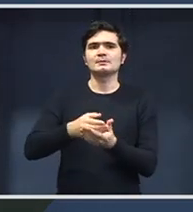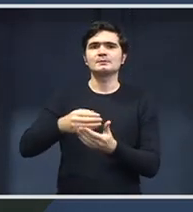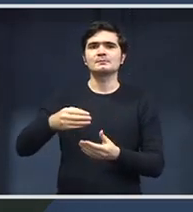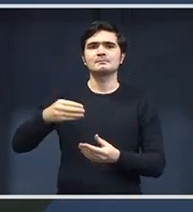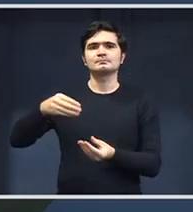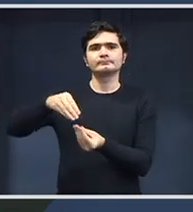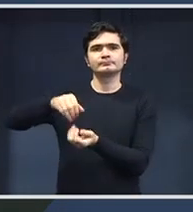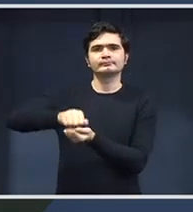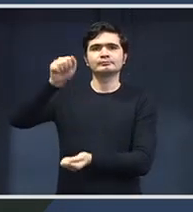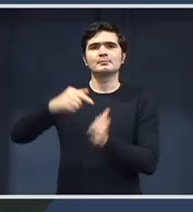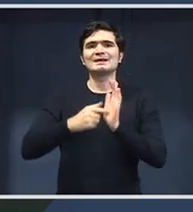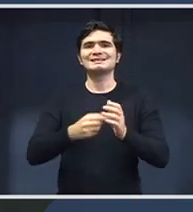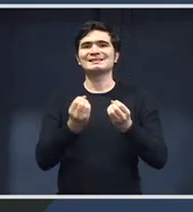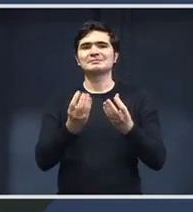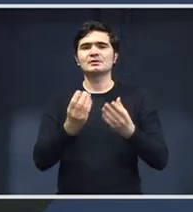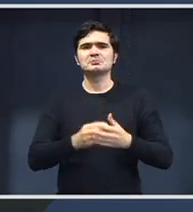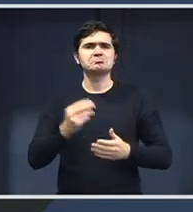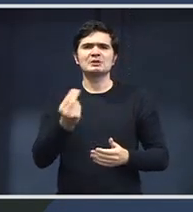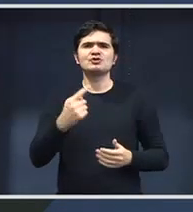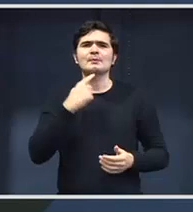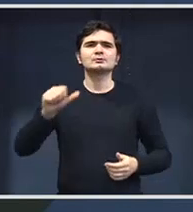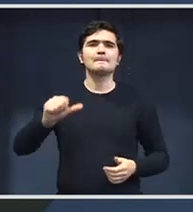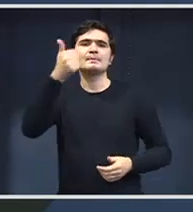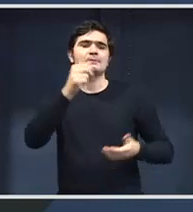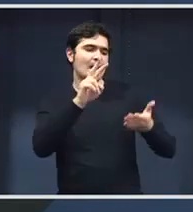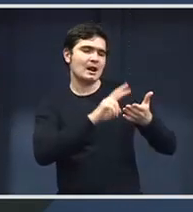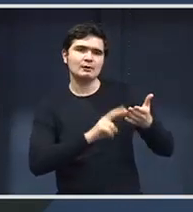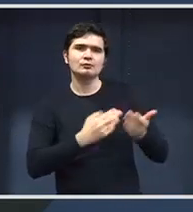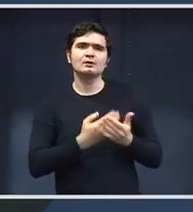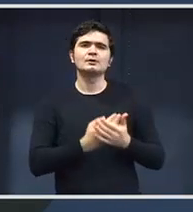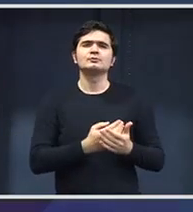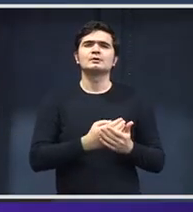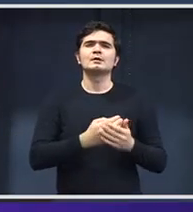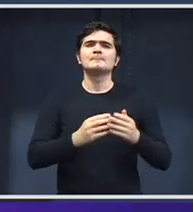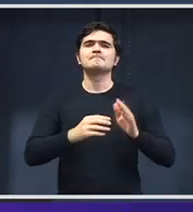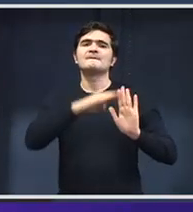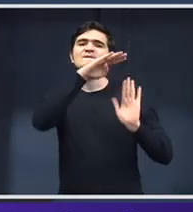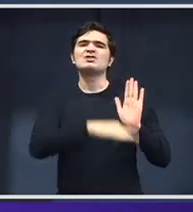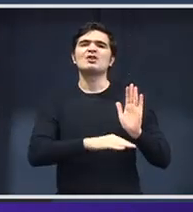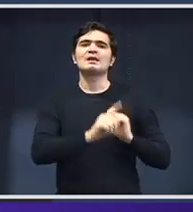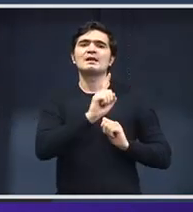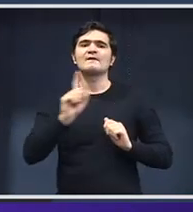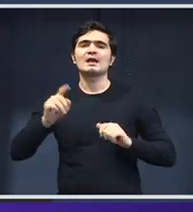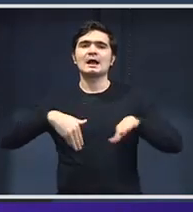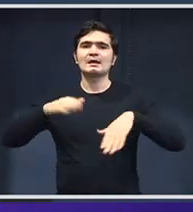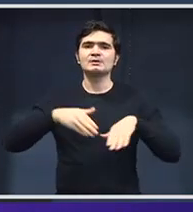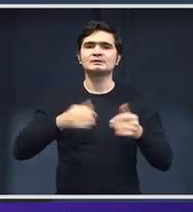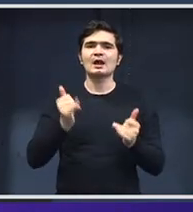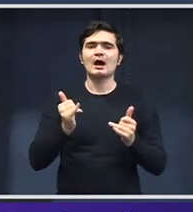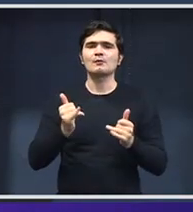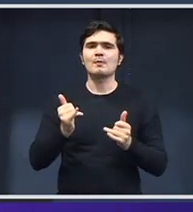aici detaliile, dar de ce este doar în primă lectură? Pentru că fișele pentru fiecare minister în acest moment cuprind